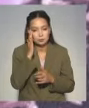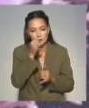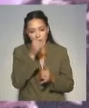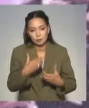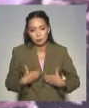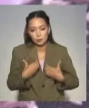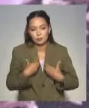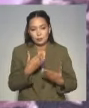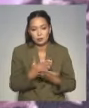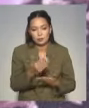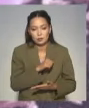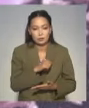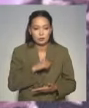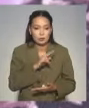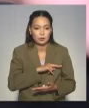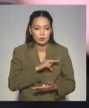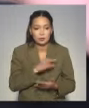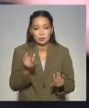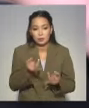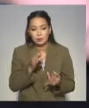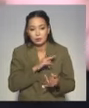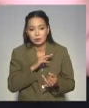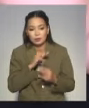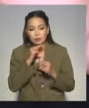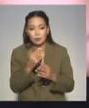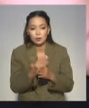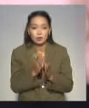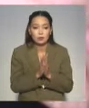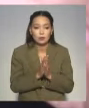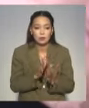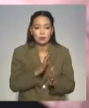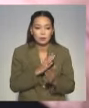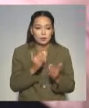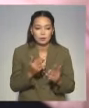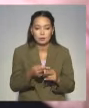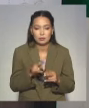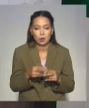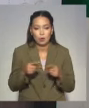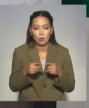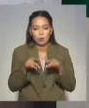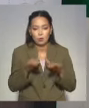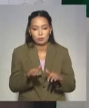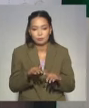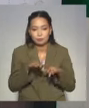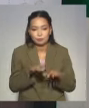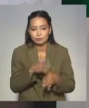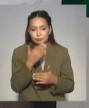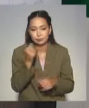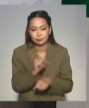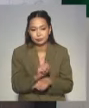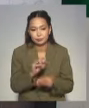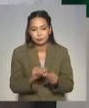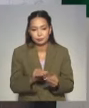байланған сәттен бері өзі жұмыстан шығыпты. Құзырлыларға жүгініп көмек сұраған, алайда іс бір орында тұр дейді. Өмір сүргенге